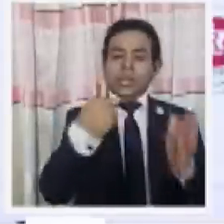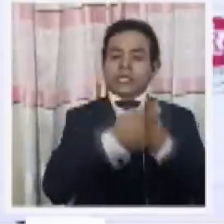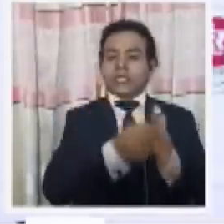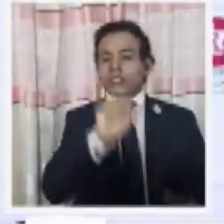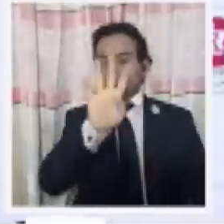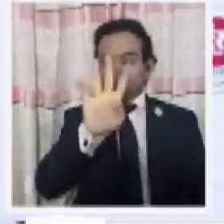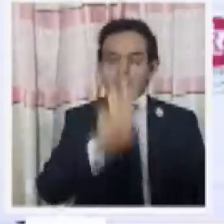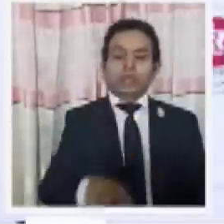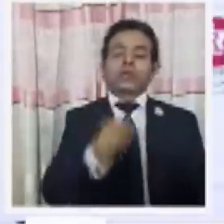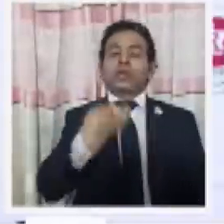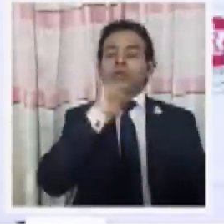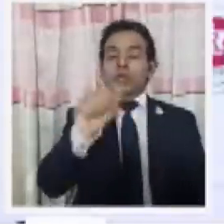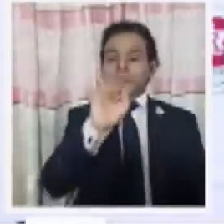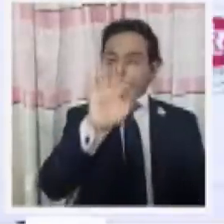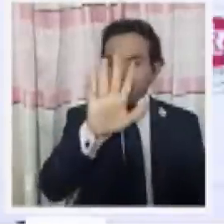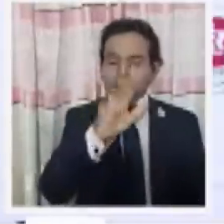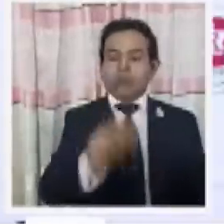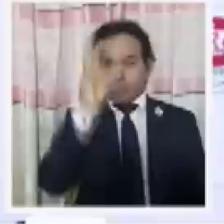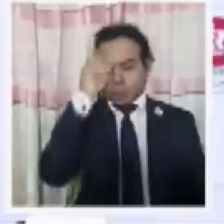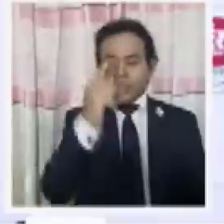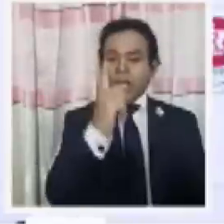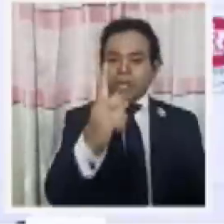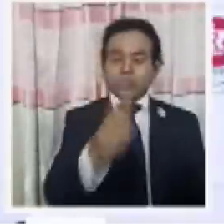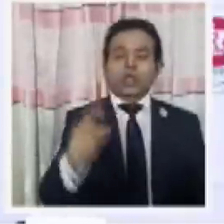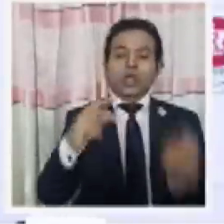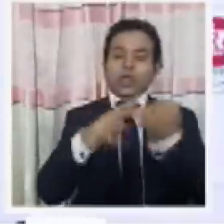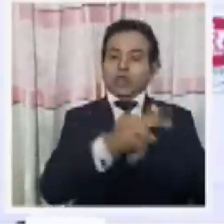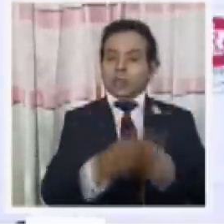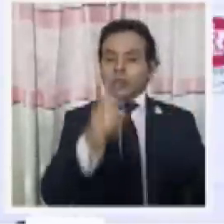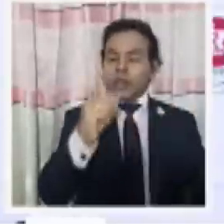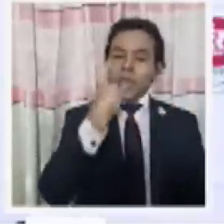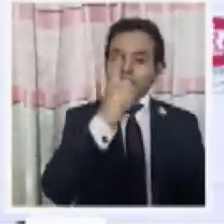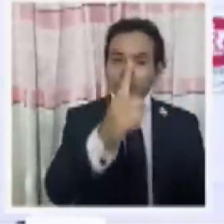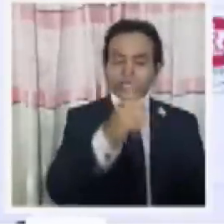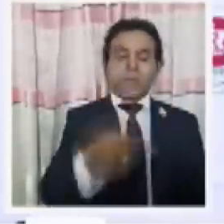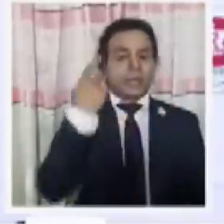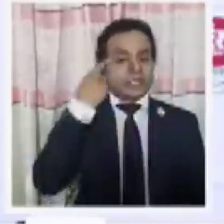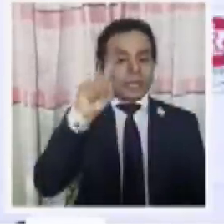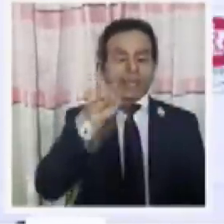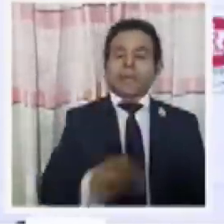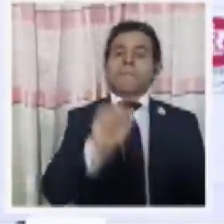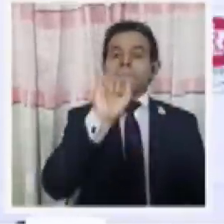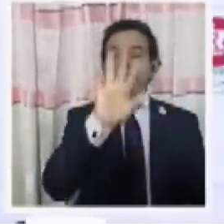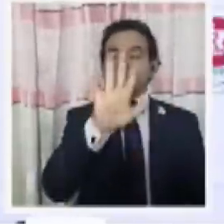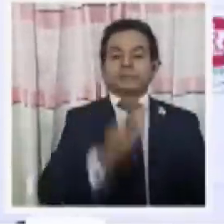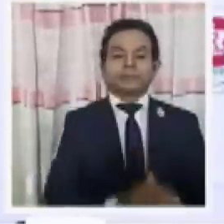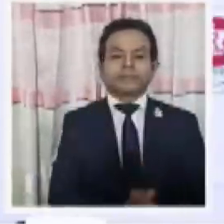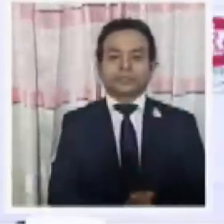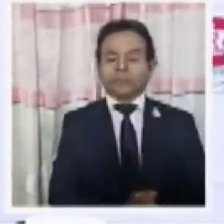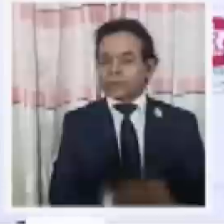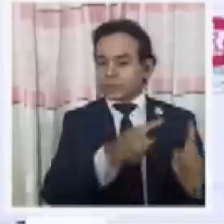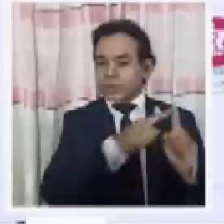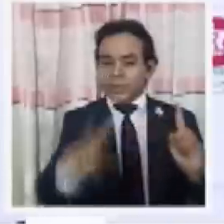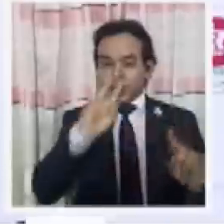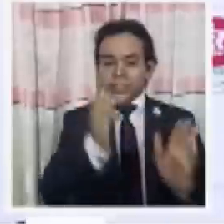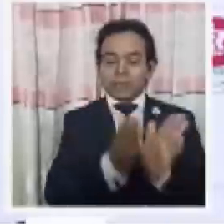24 ঘন্টায় বিভাগভিত্তিক মৃত্যুর বিভাজন, ঢাকা বিভাগে 13 জন, চট্টগ্রাম 3 জন, রাজশাহী 4 জন, খুলনা 5 জন,